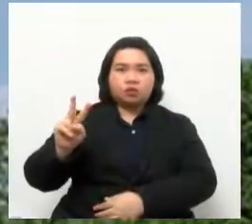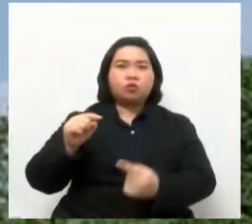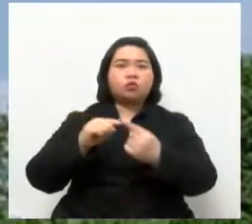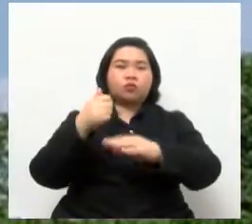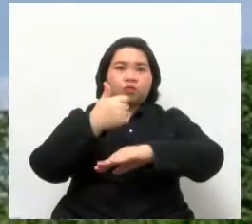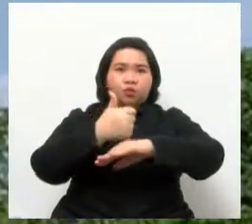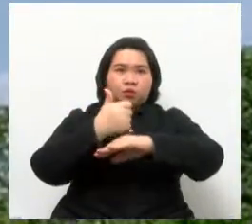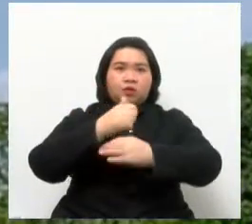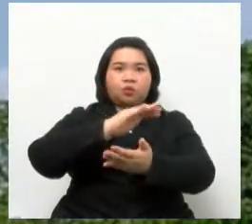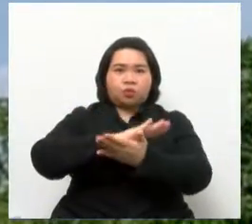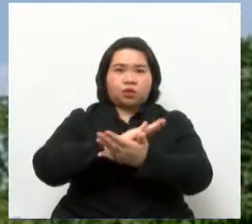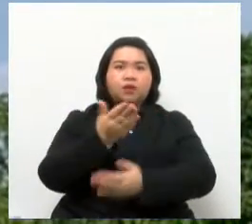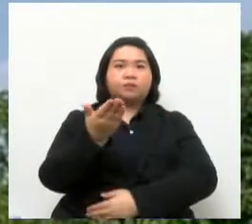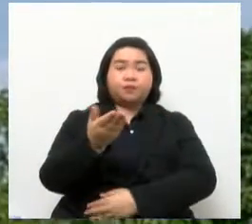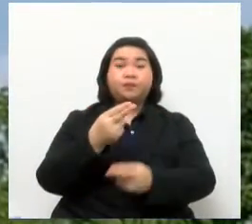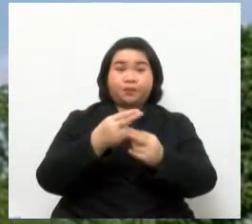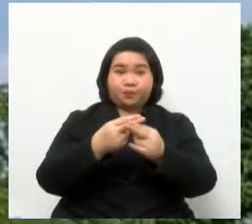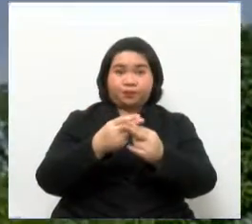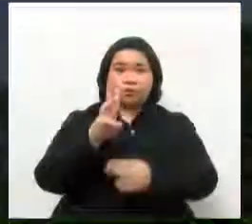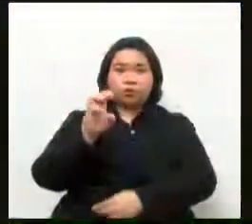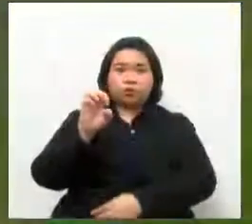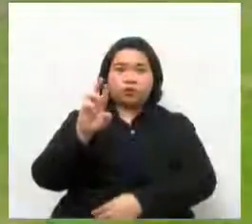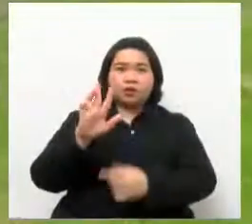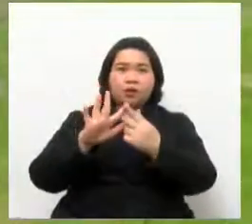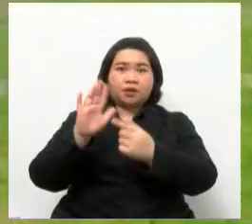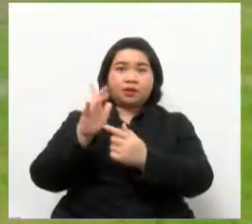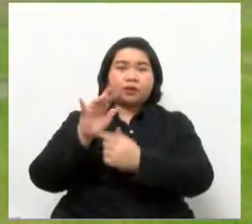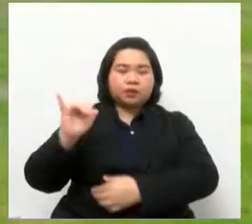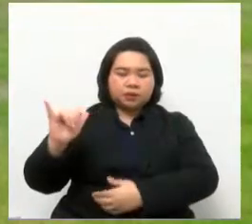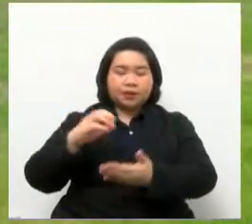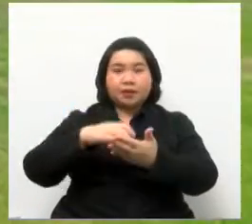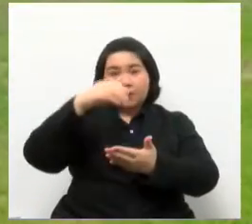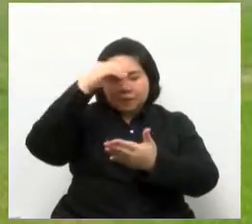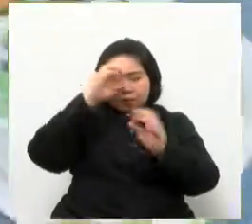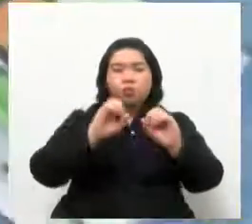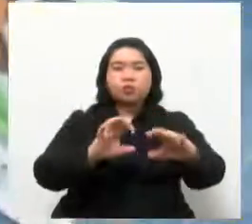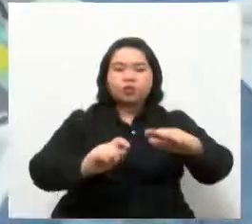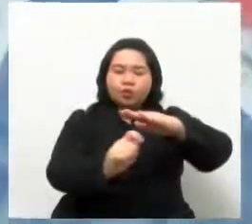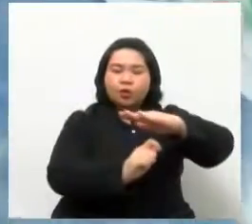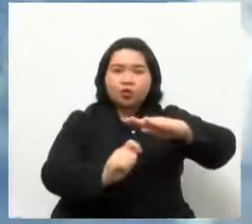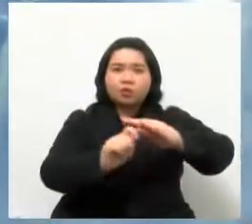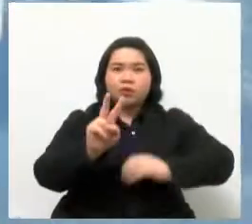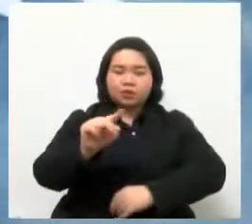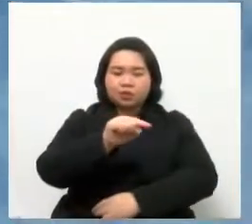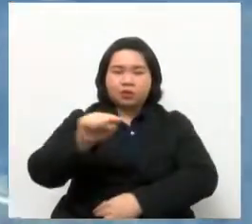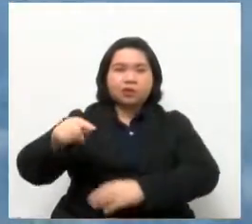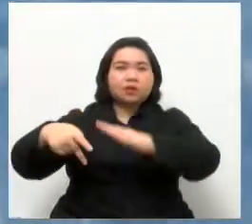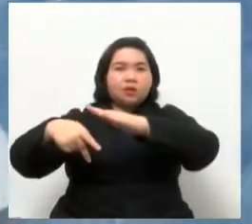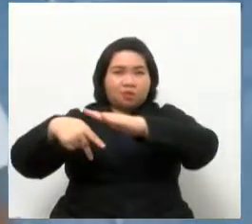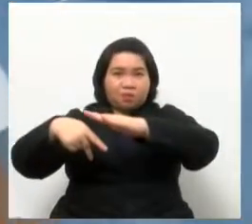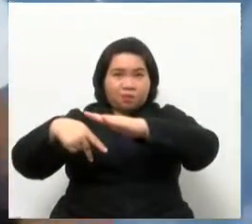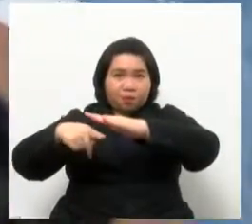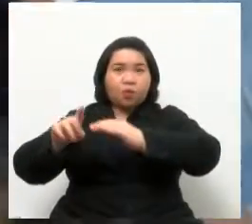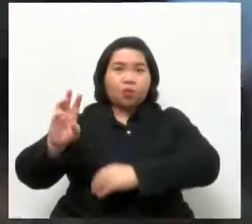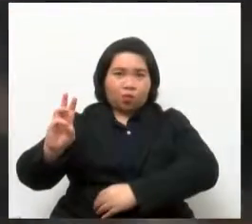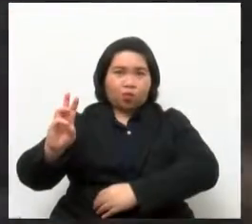ผู้อำนวยการวีรชัยน้อยเขียวเปิดสอนตั้งแต่ระดับชั้นอนุบาล2ถึงชั้นประถมศึกษาปี